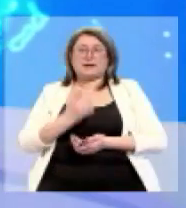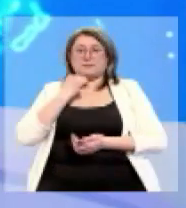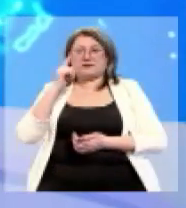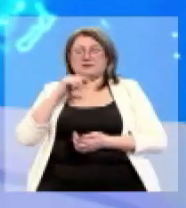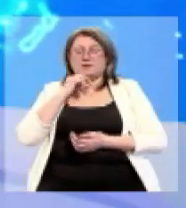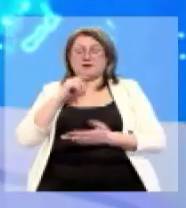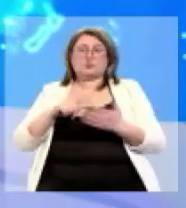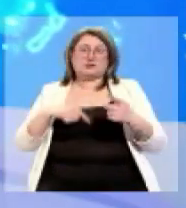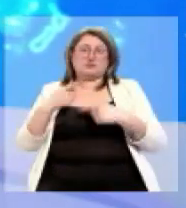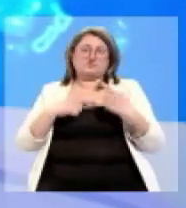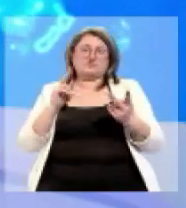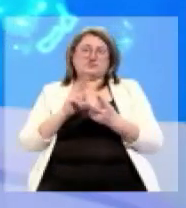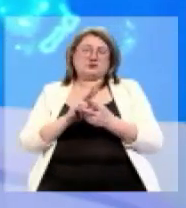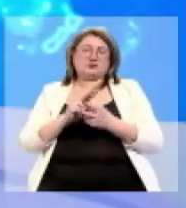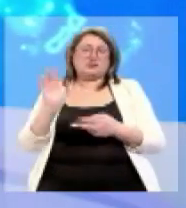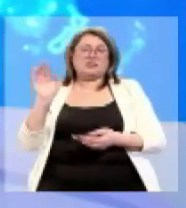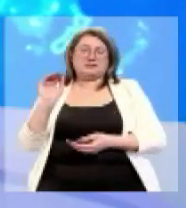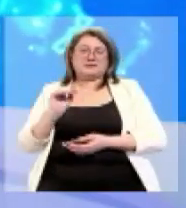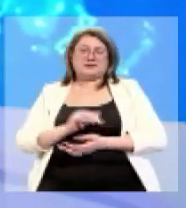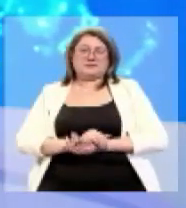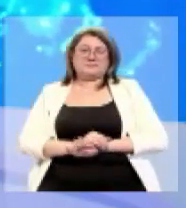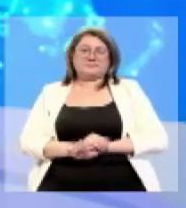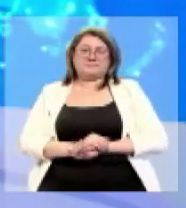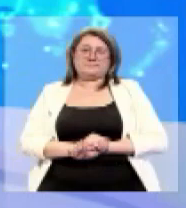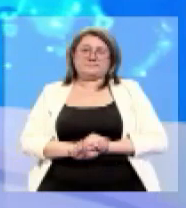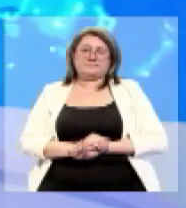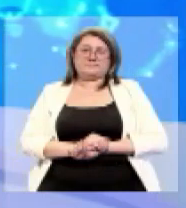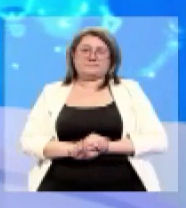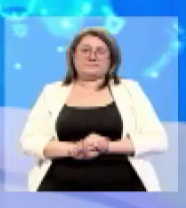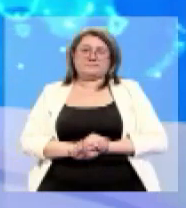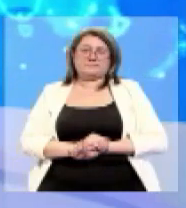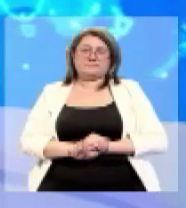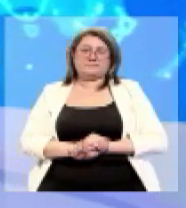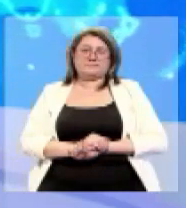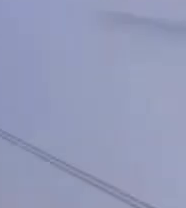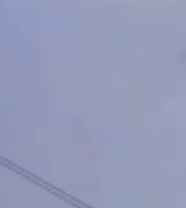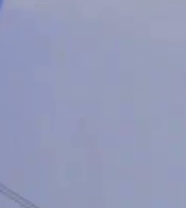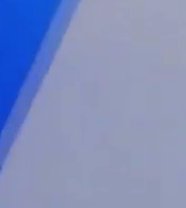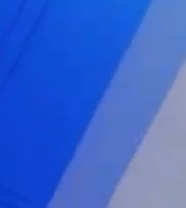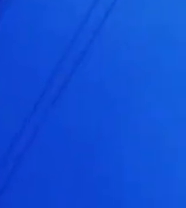Бүгінге келіп жеткен ақпараттар легі осындай. Келесі кездескенше аман сау болыңыздар.